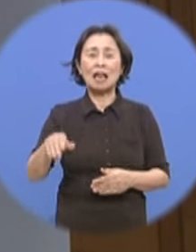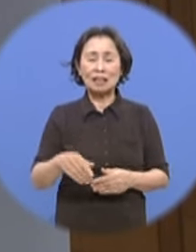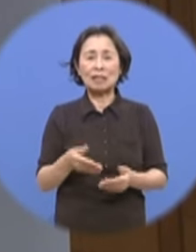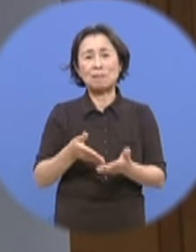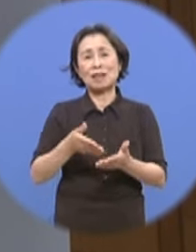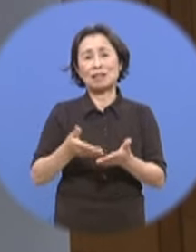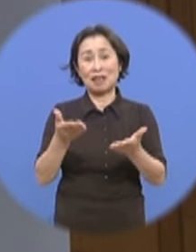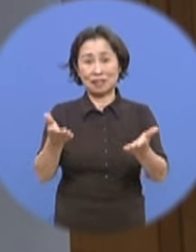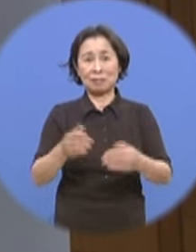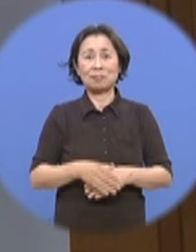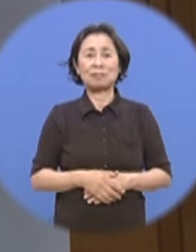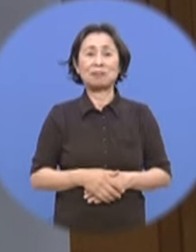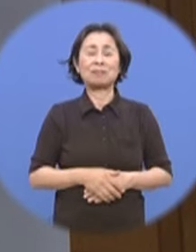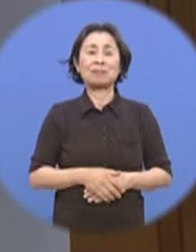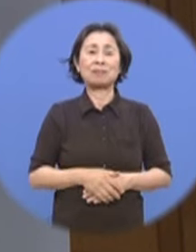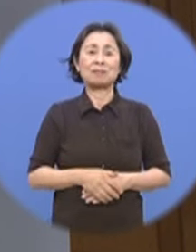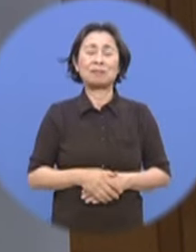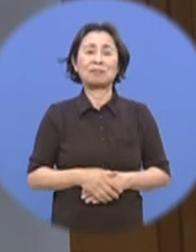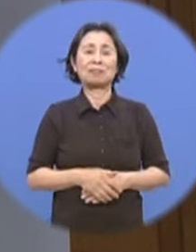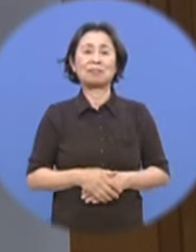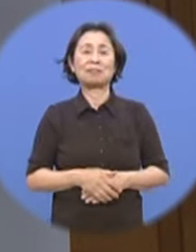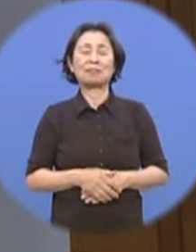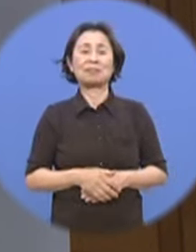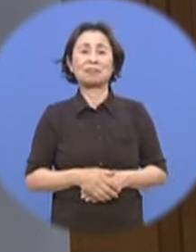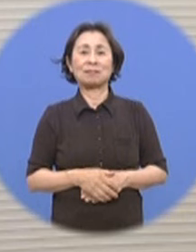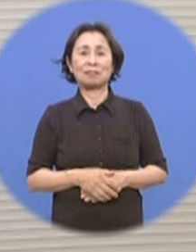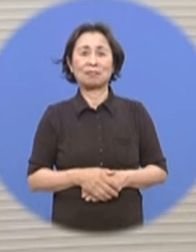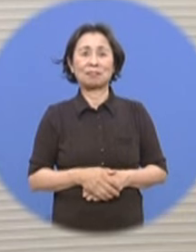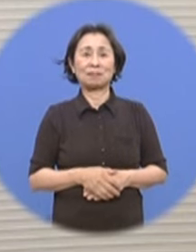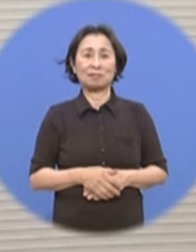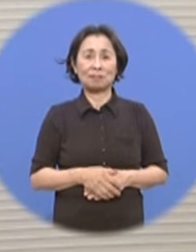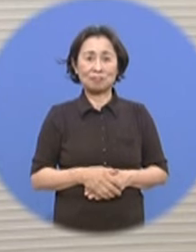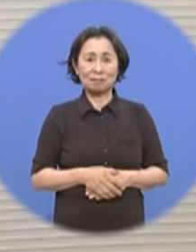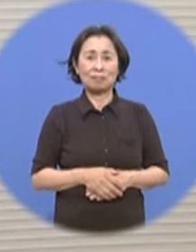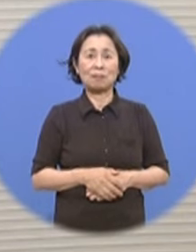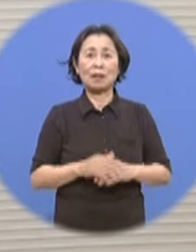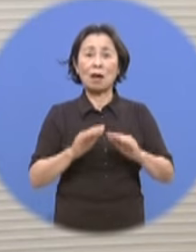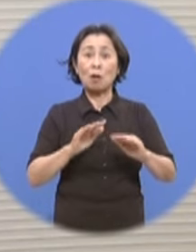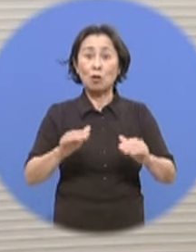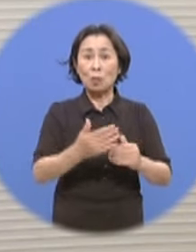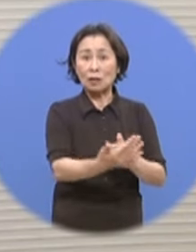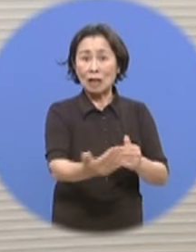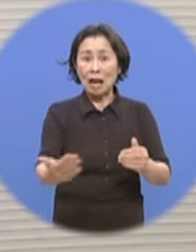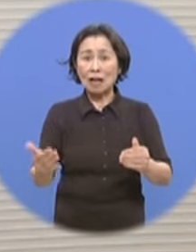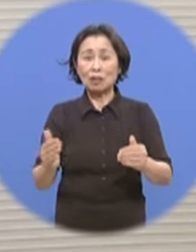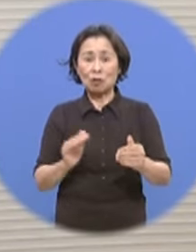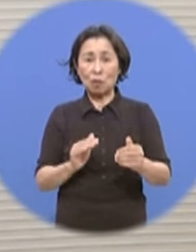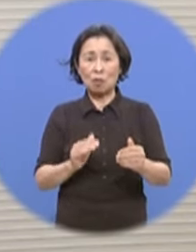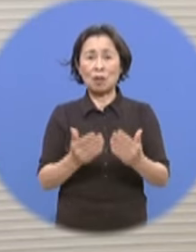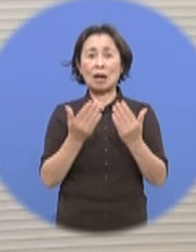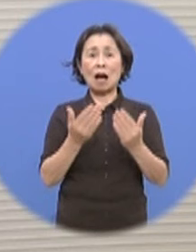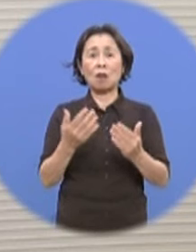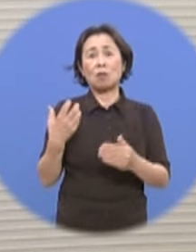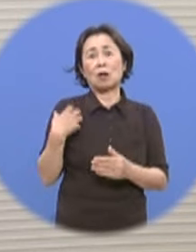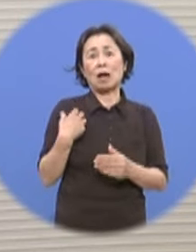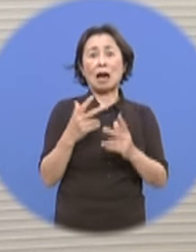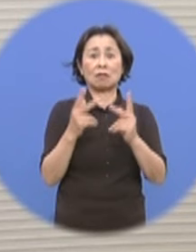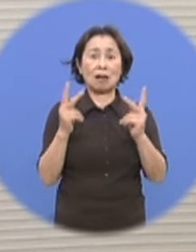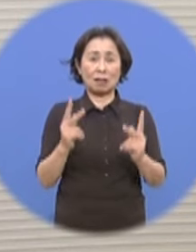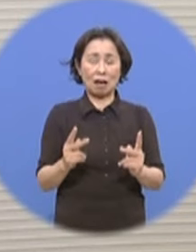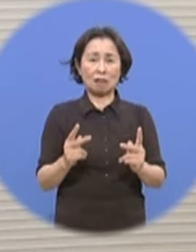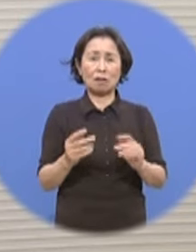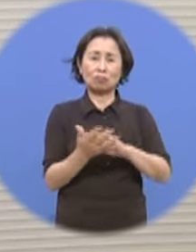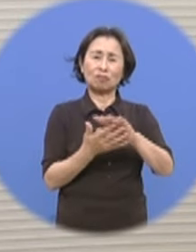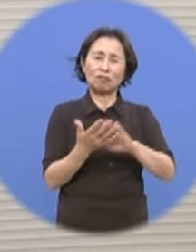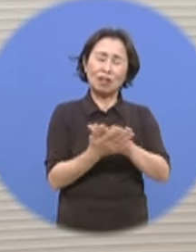メッセージです本にそうだというふに思います子供たちを取り巻く環境や学校が抱える課題は